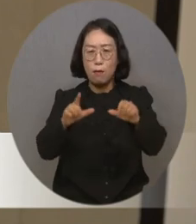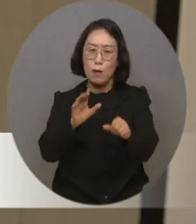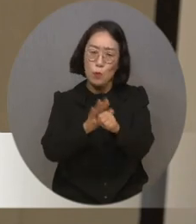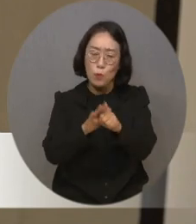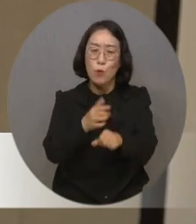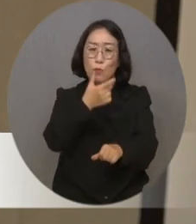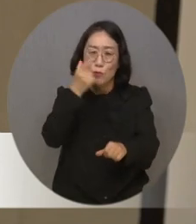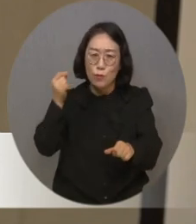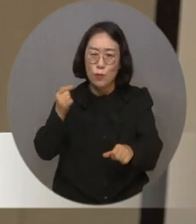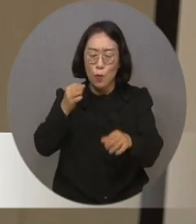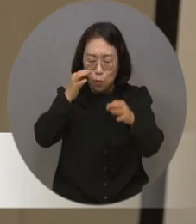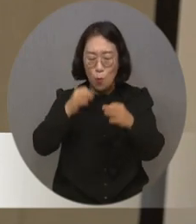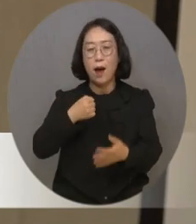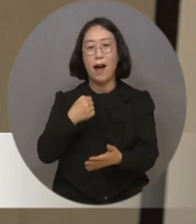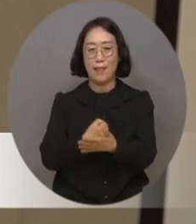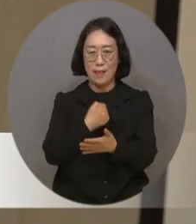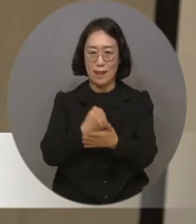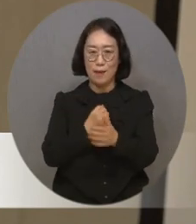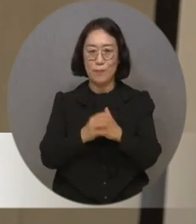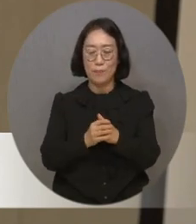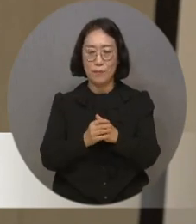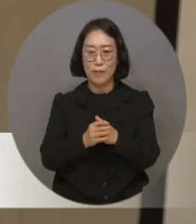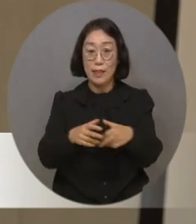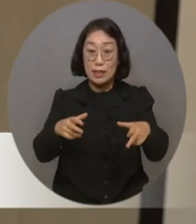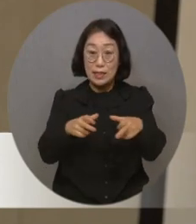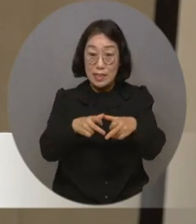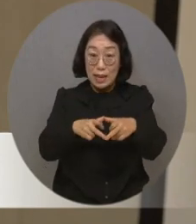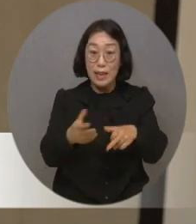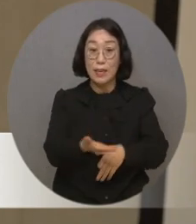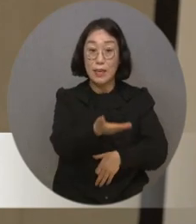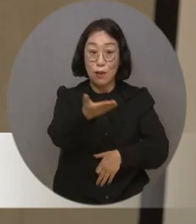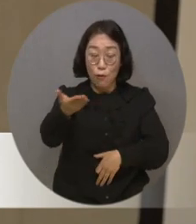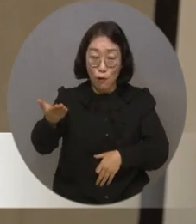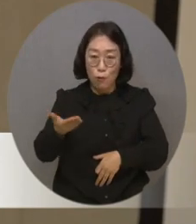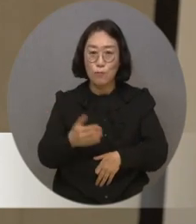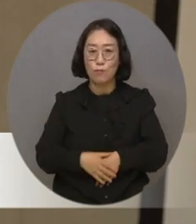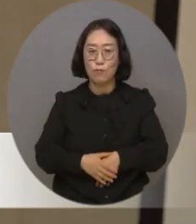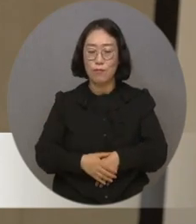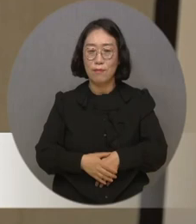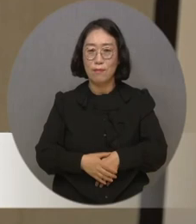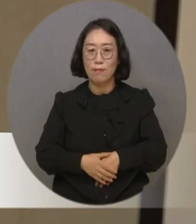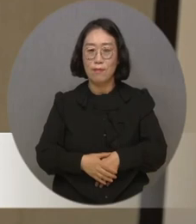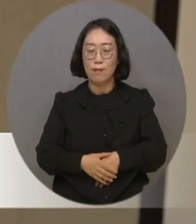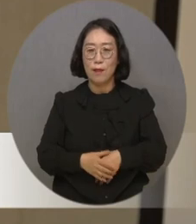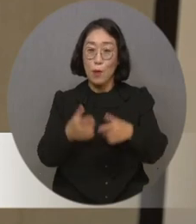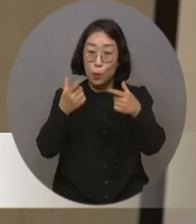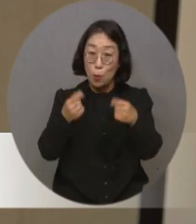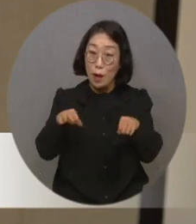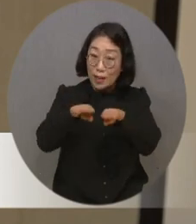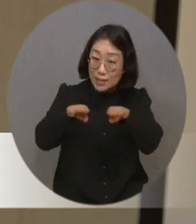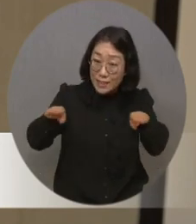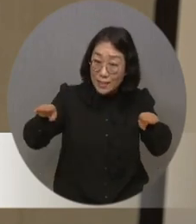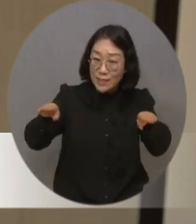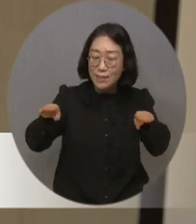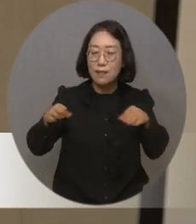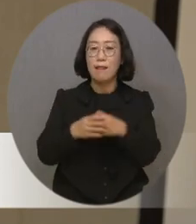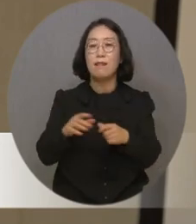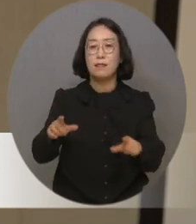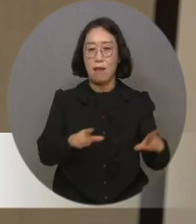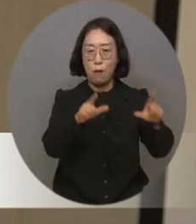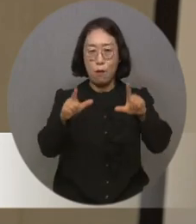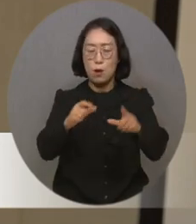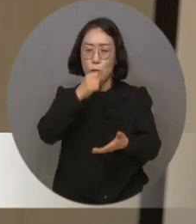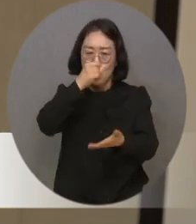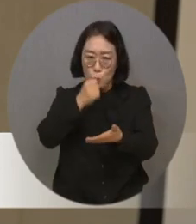항상 안타깝게 생각을 합니다. 우리 장애인들이 비장애인과 같은 생활을 할 수 있는 양주를